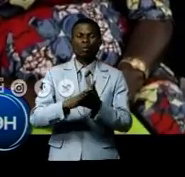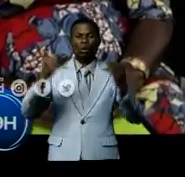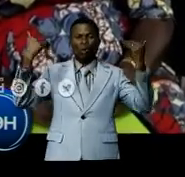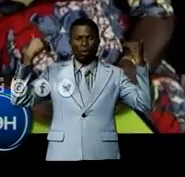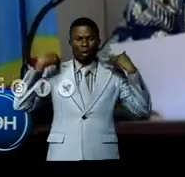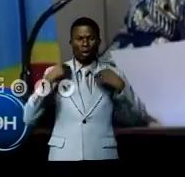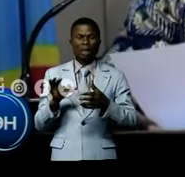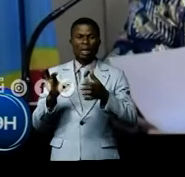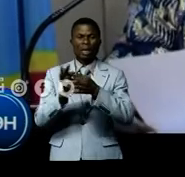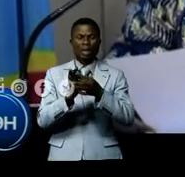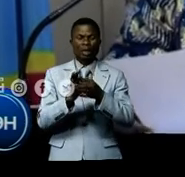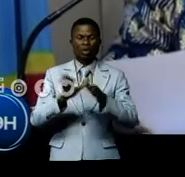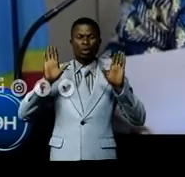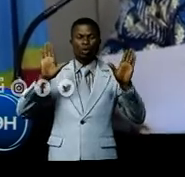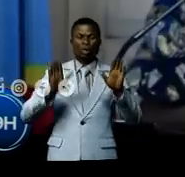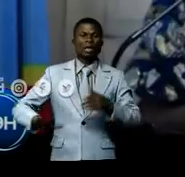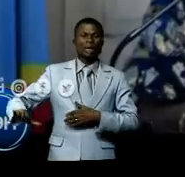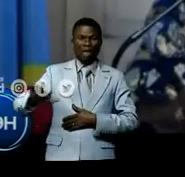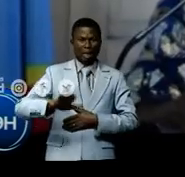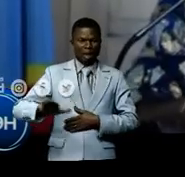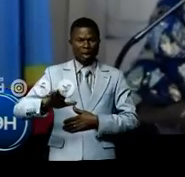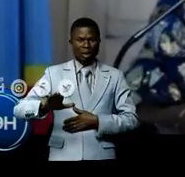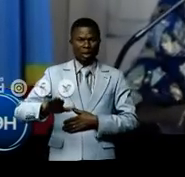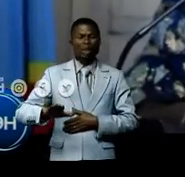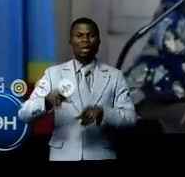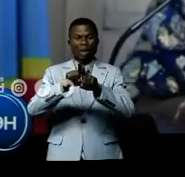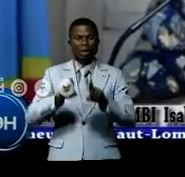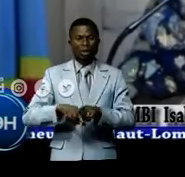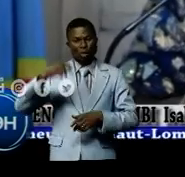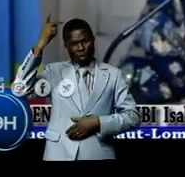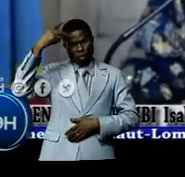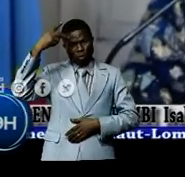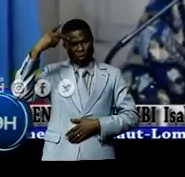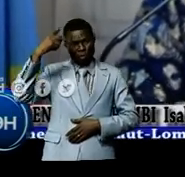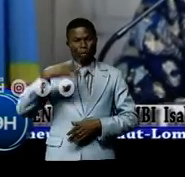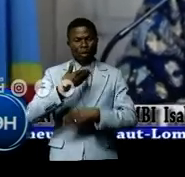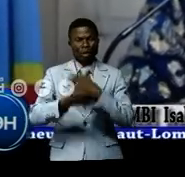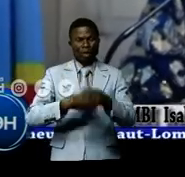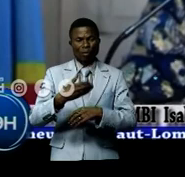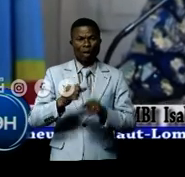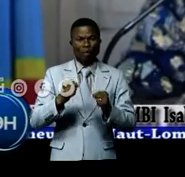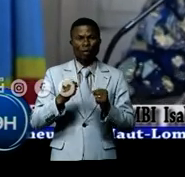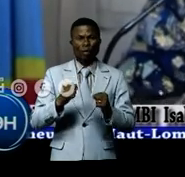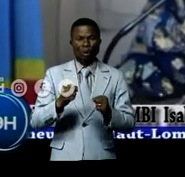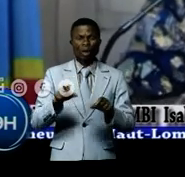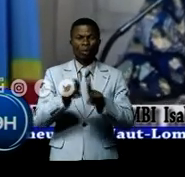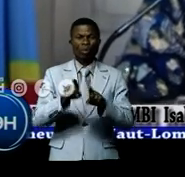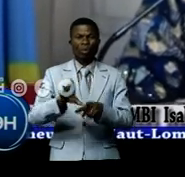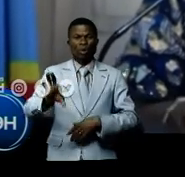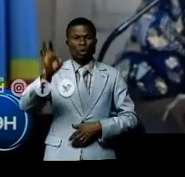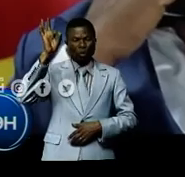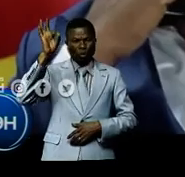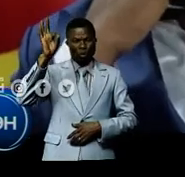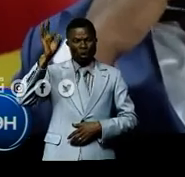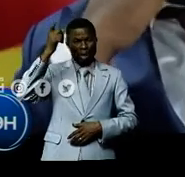de l'Union sacrée de la nation. Le domaine politique, le domaine est essentiellement celui qui soit à